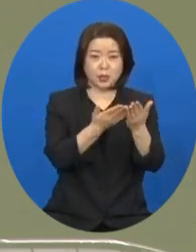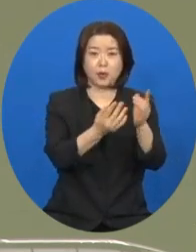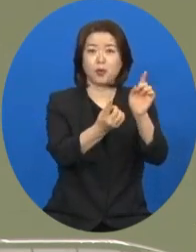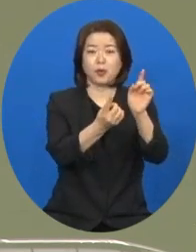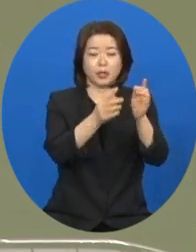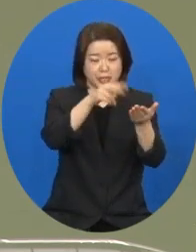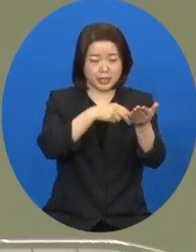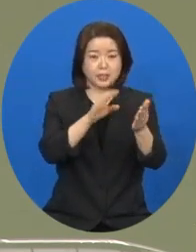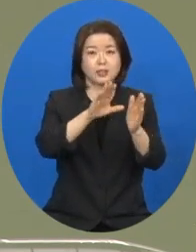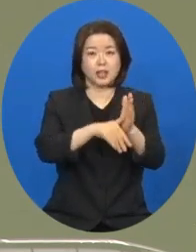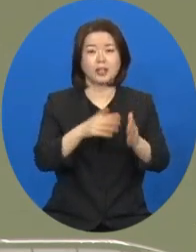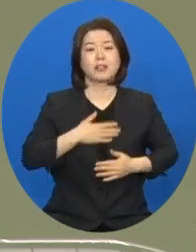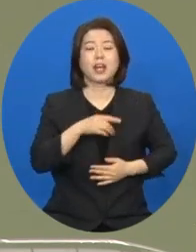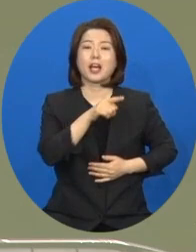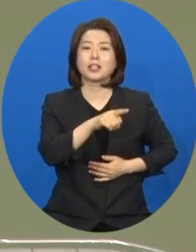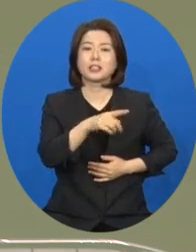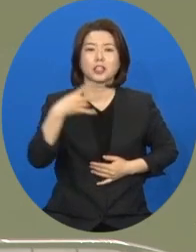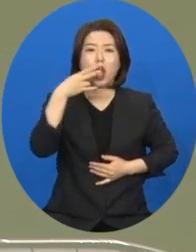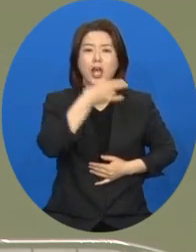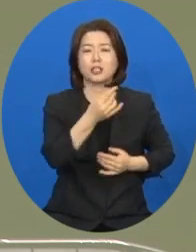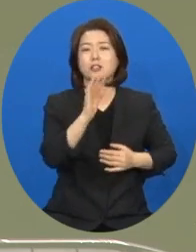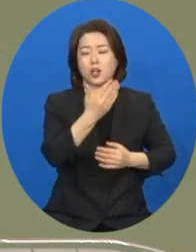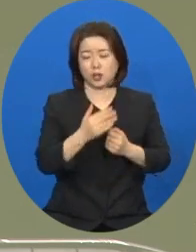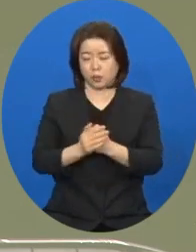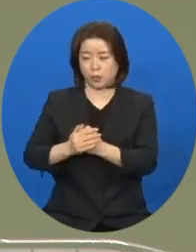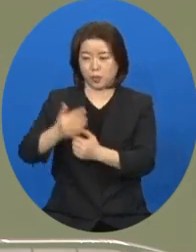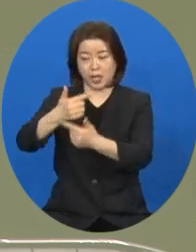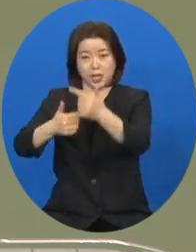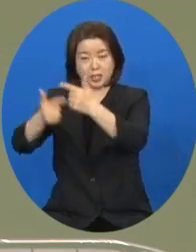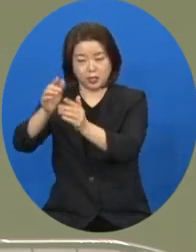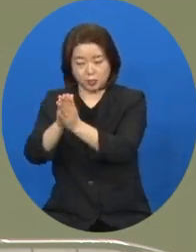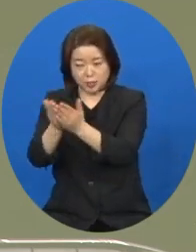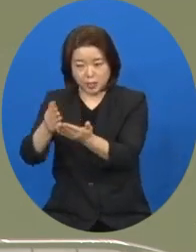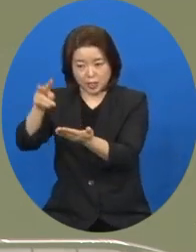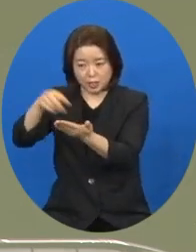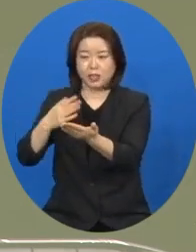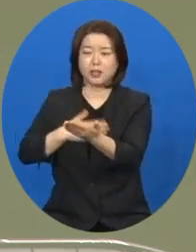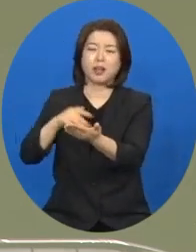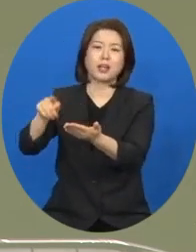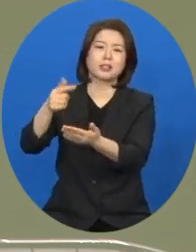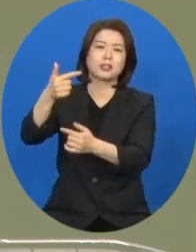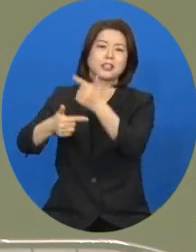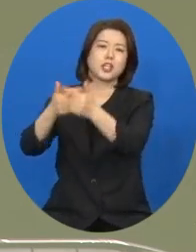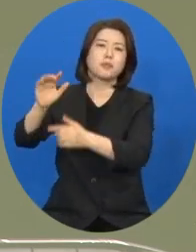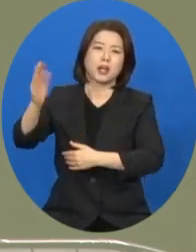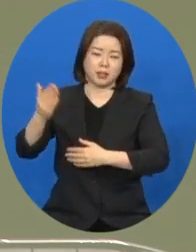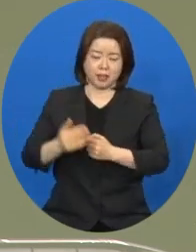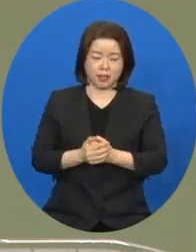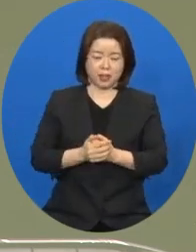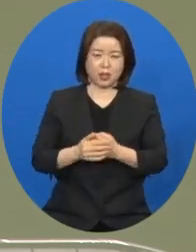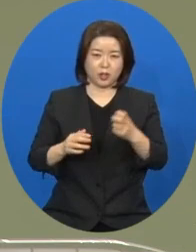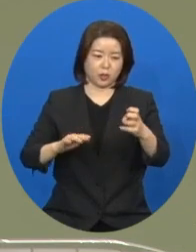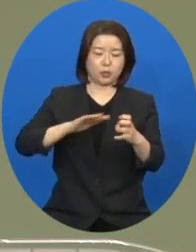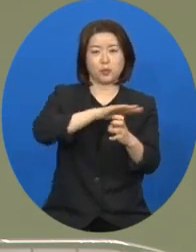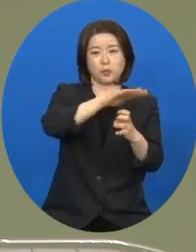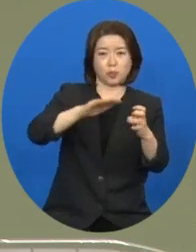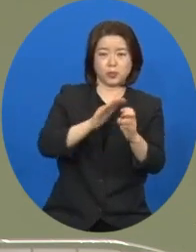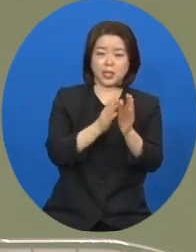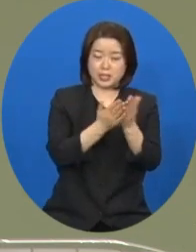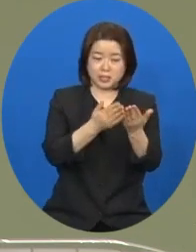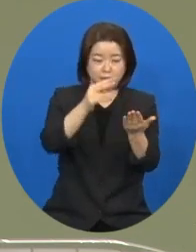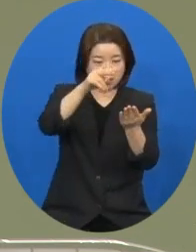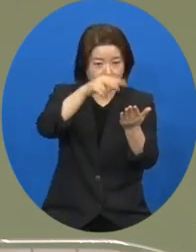에스더입니다. 느헤미야서를 읽을 때는 내가 느헤미야입니다. 호세아서를 읽을 때는